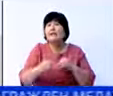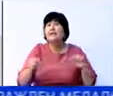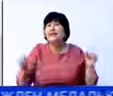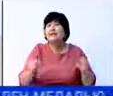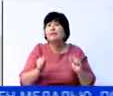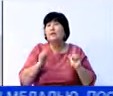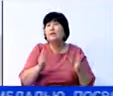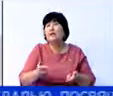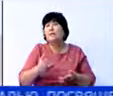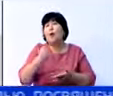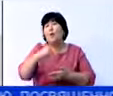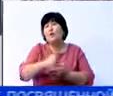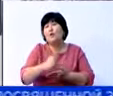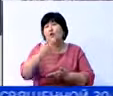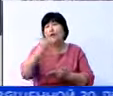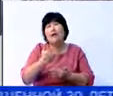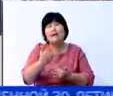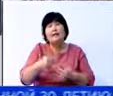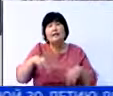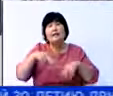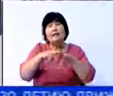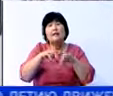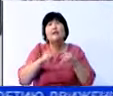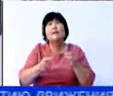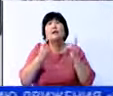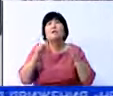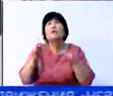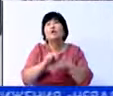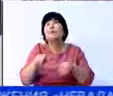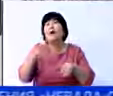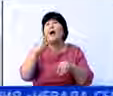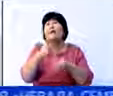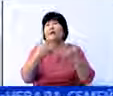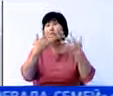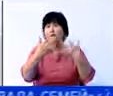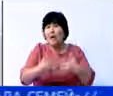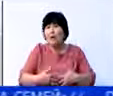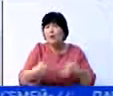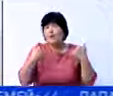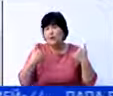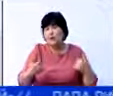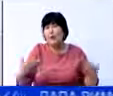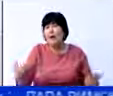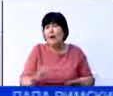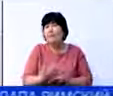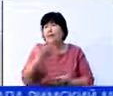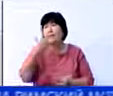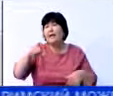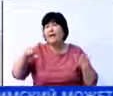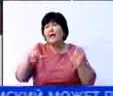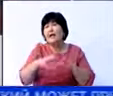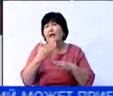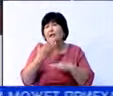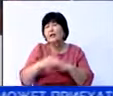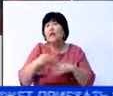согласно утвержденному графику. На ряде станций проведен капитальный ремонт основного оборудования. На сегодня обновлены 5 электроблоков,